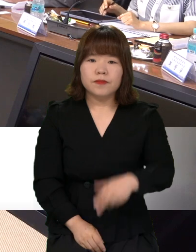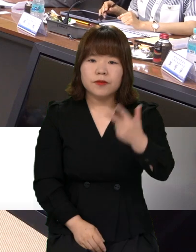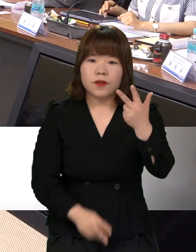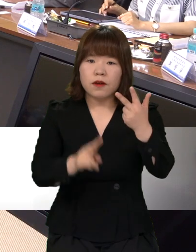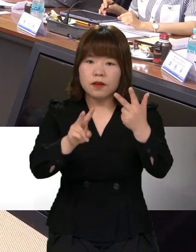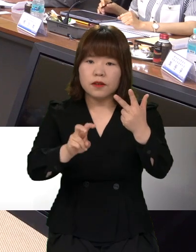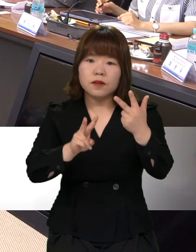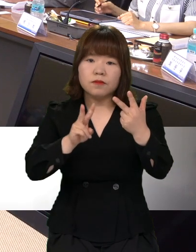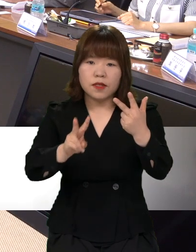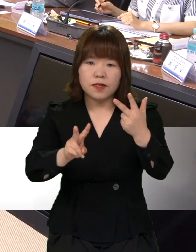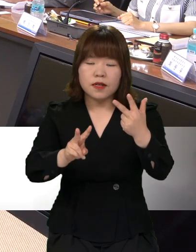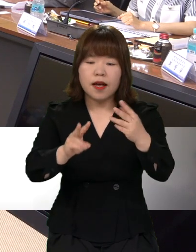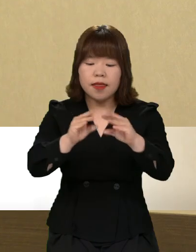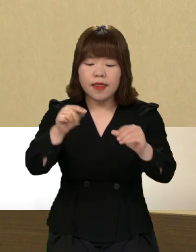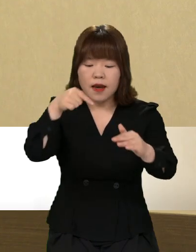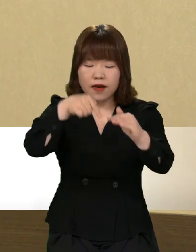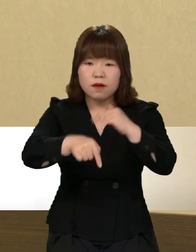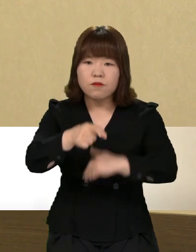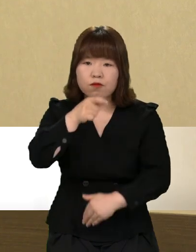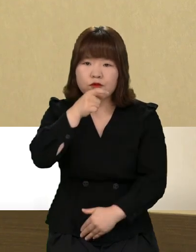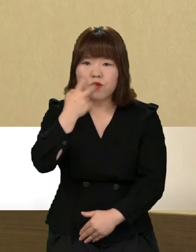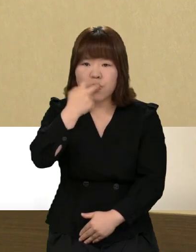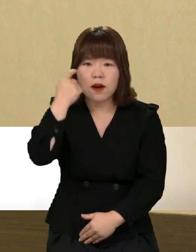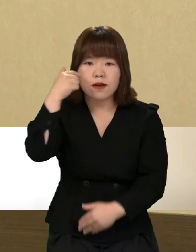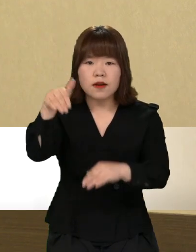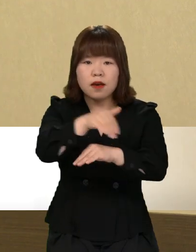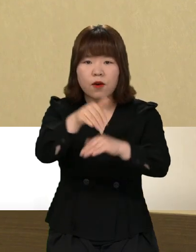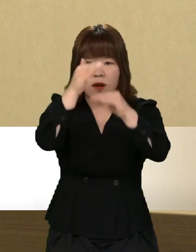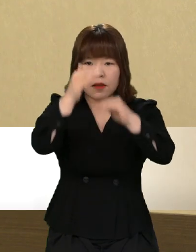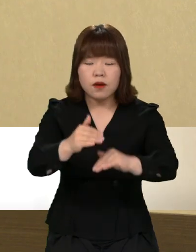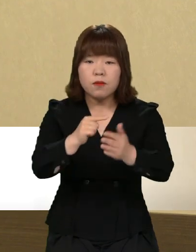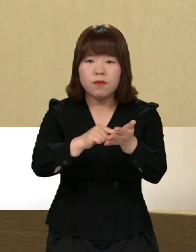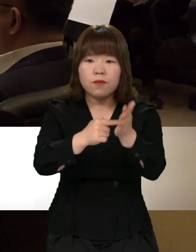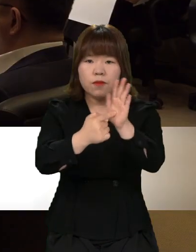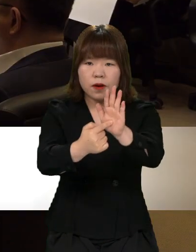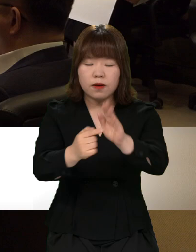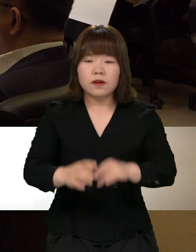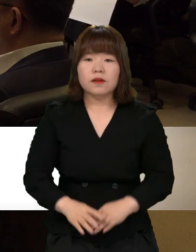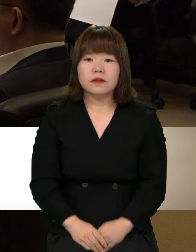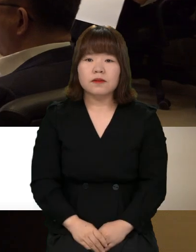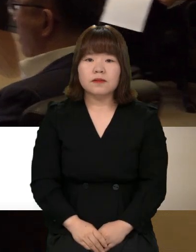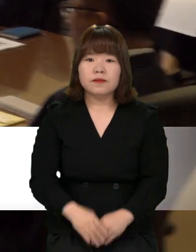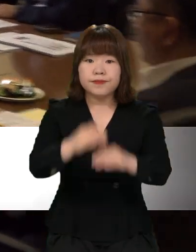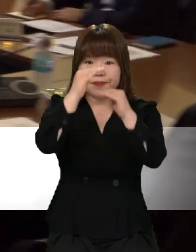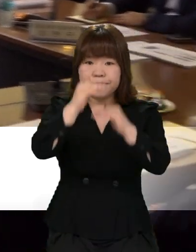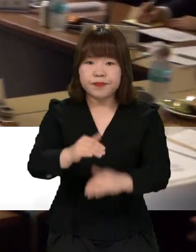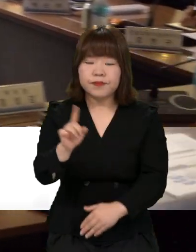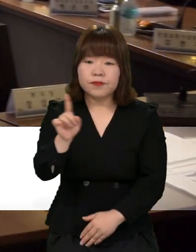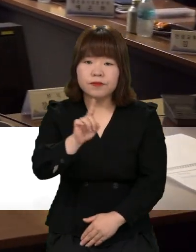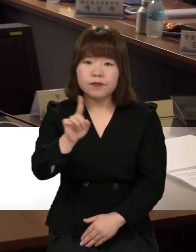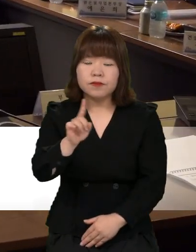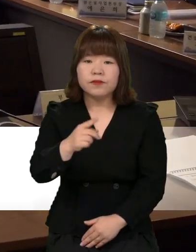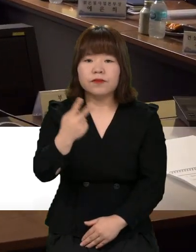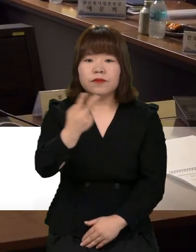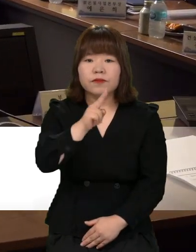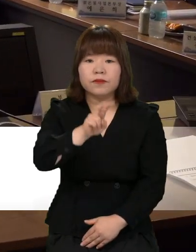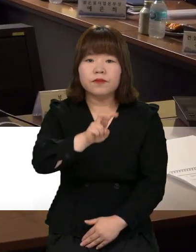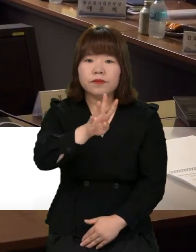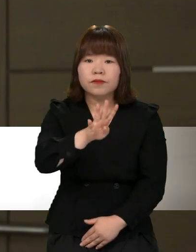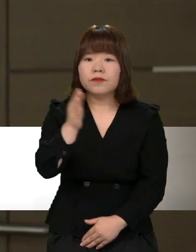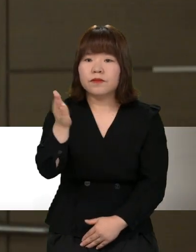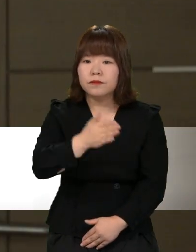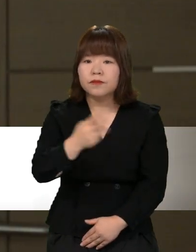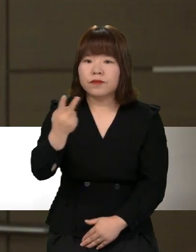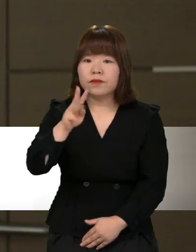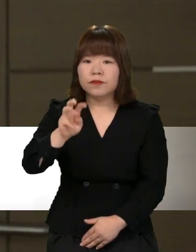포항시는 22일 지하수 관리계획 수립 용역 최종 보고회를 가졌습니다 이번 지하수 관리 계획과는